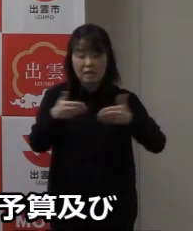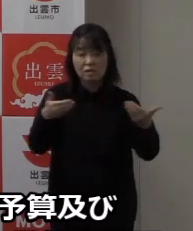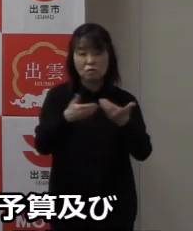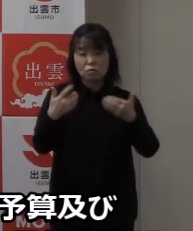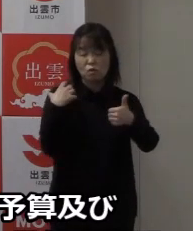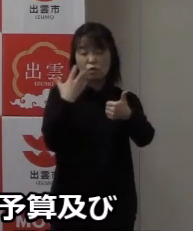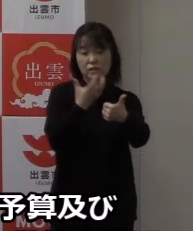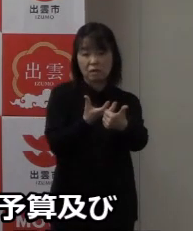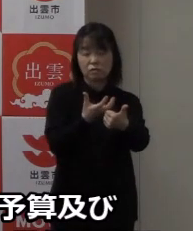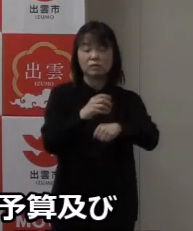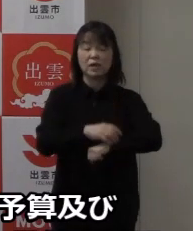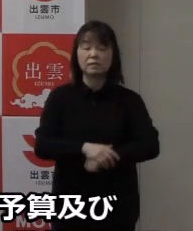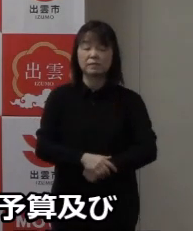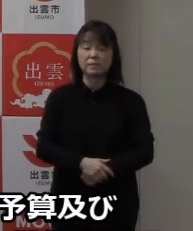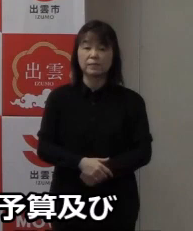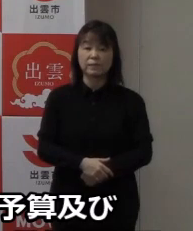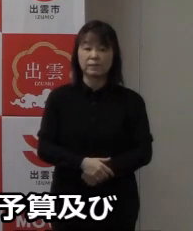ございます。